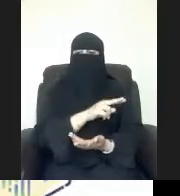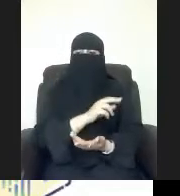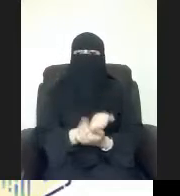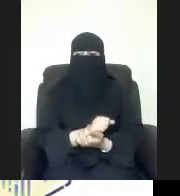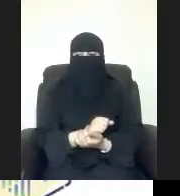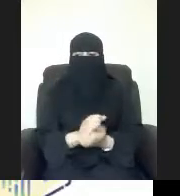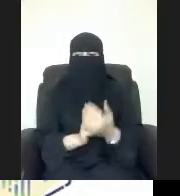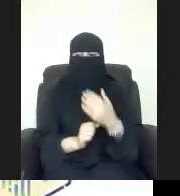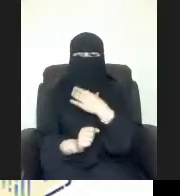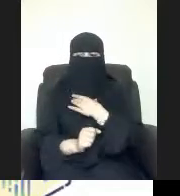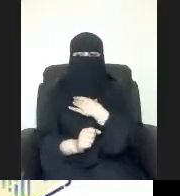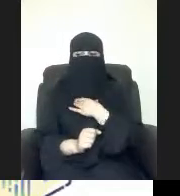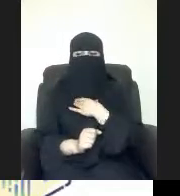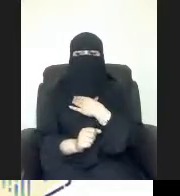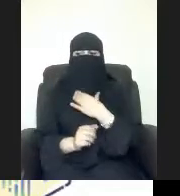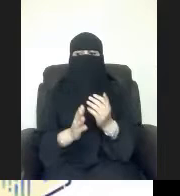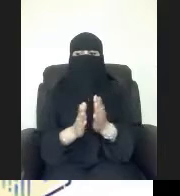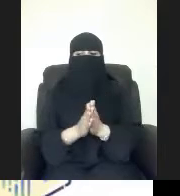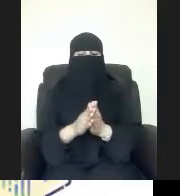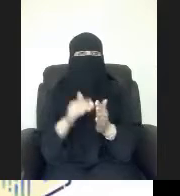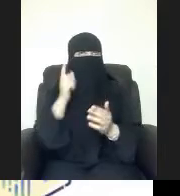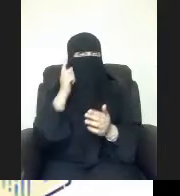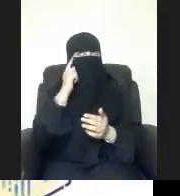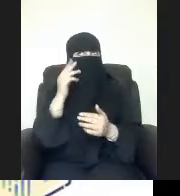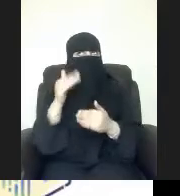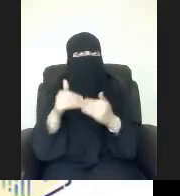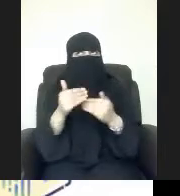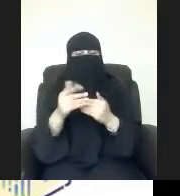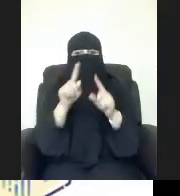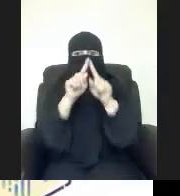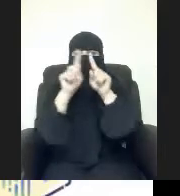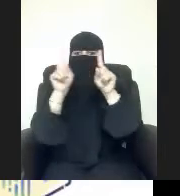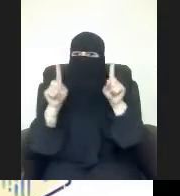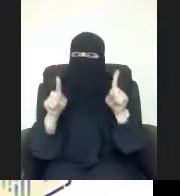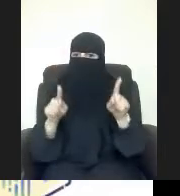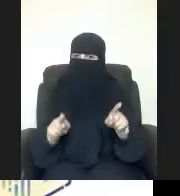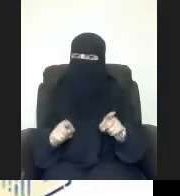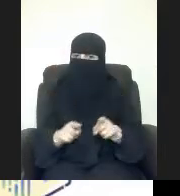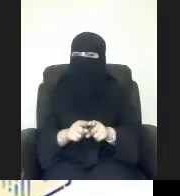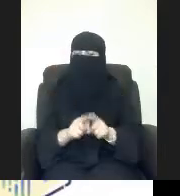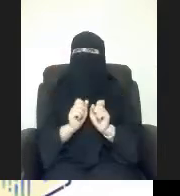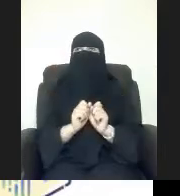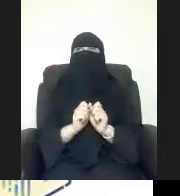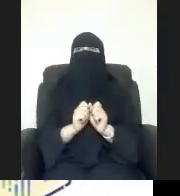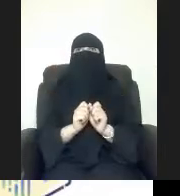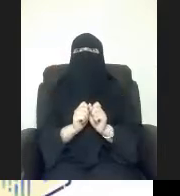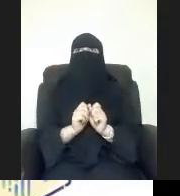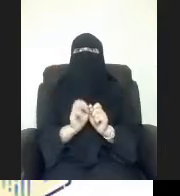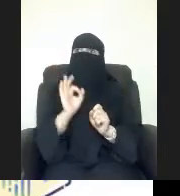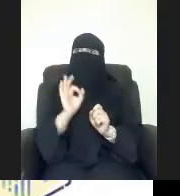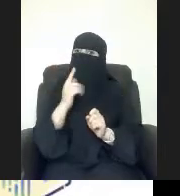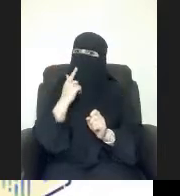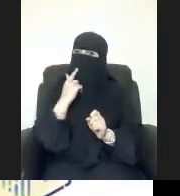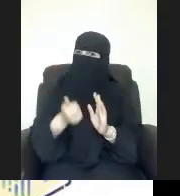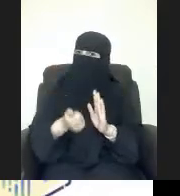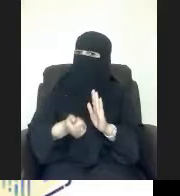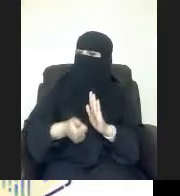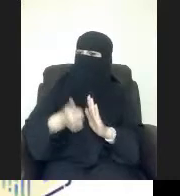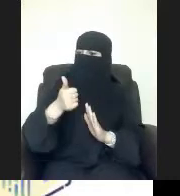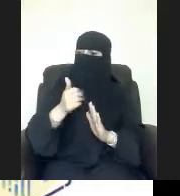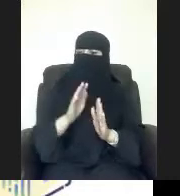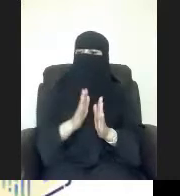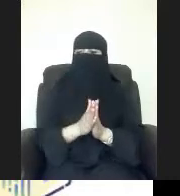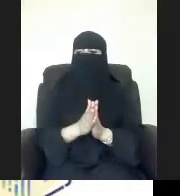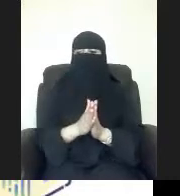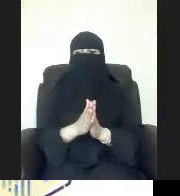يجعلنا نتطرق إلى نموذج مميز يعتبر نموذجا مميزا لتقديم الموكس اللي هو ماسف أوبن أونلاين